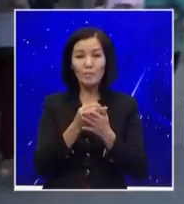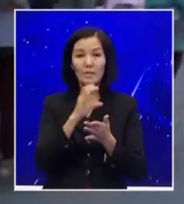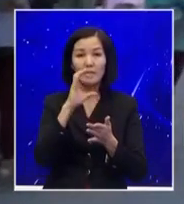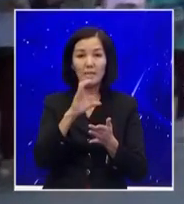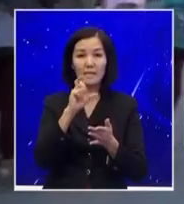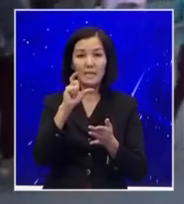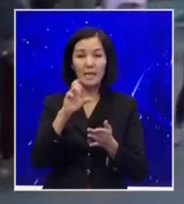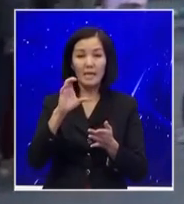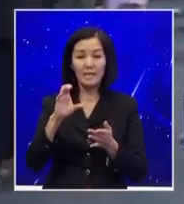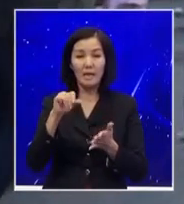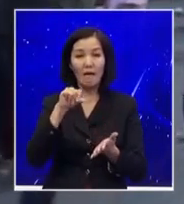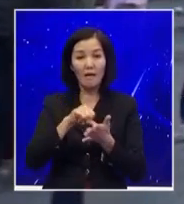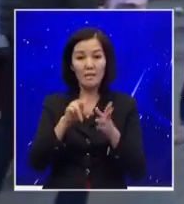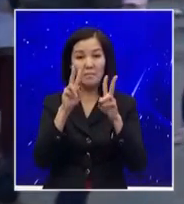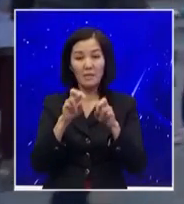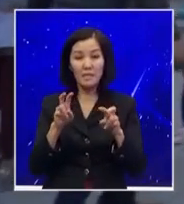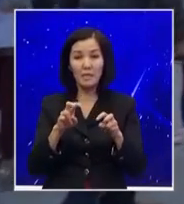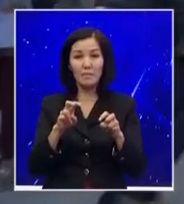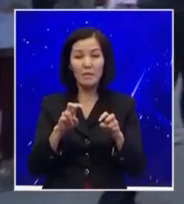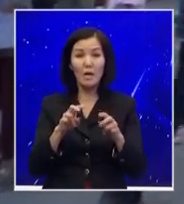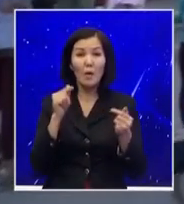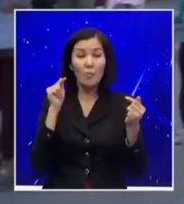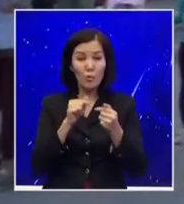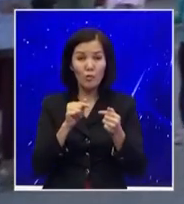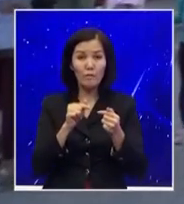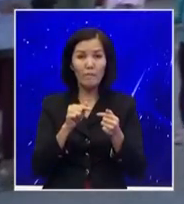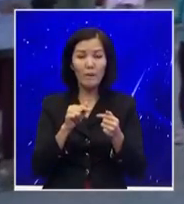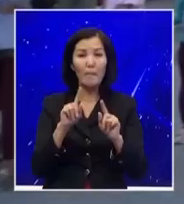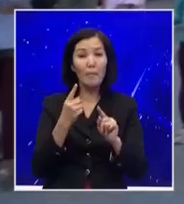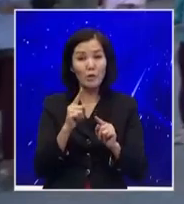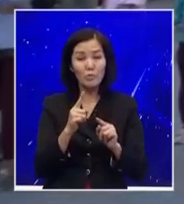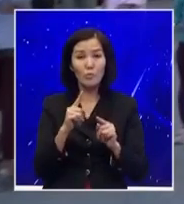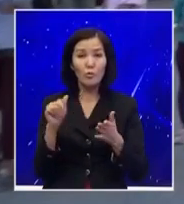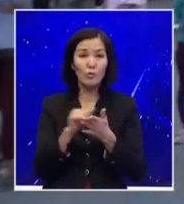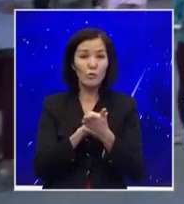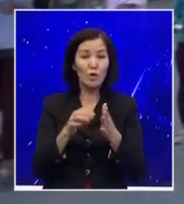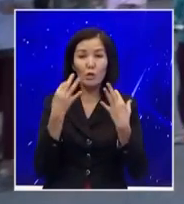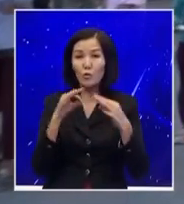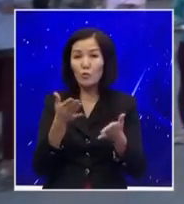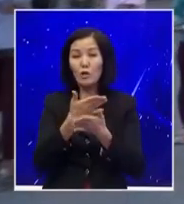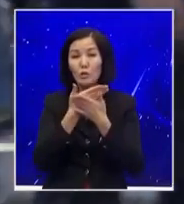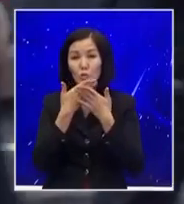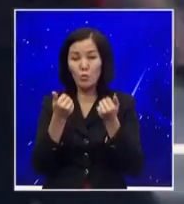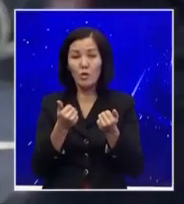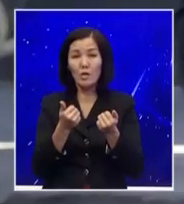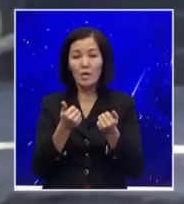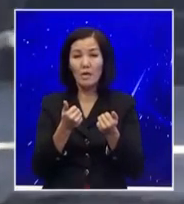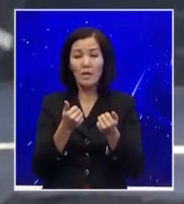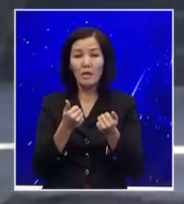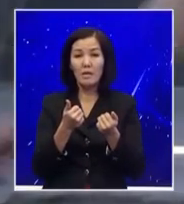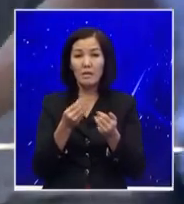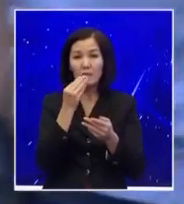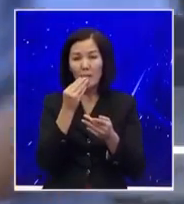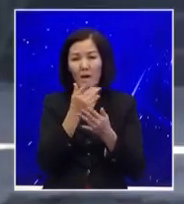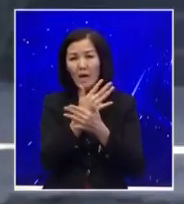қарсымыз, өйткені олардың ешқандай құжат жоқ, фитосанитариялар құжаттары жоқ, ешқандай қауіпсіздік нететін, соның өтірі жаңа тағам